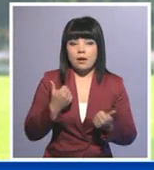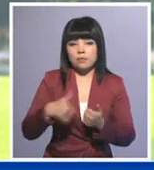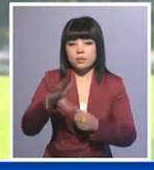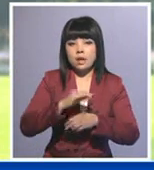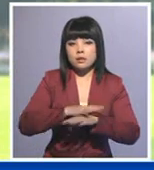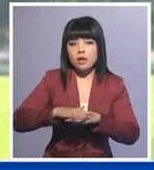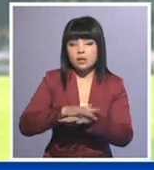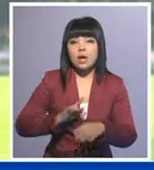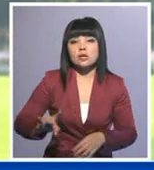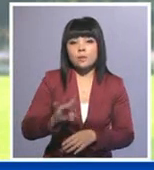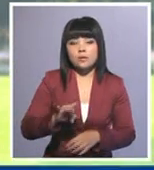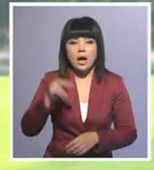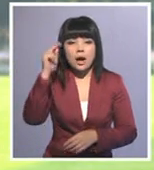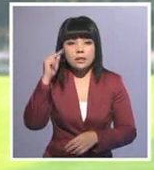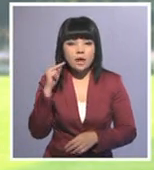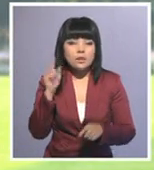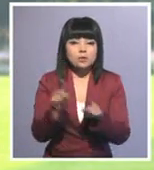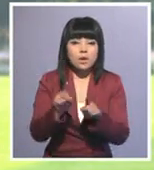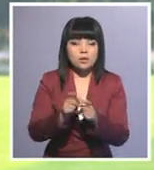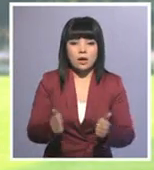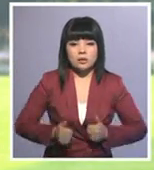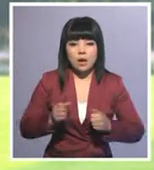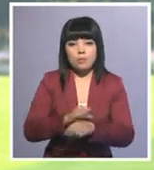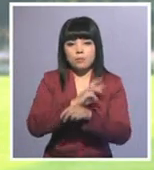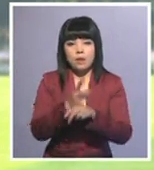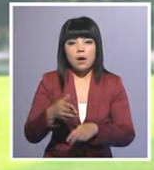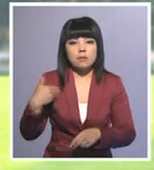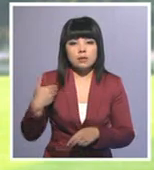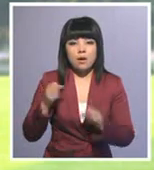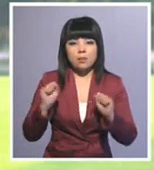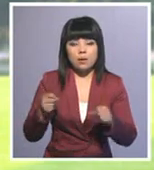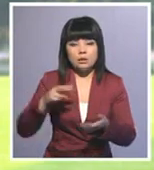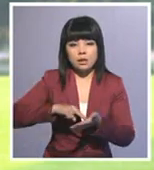Қытай Халық Республикасының елімізге өте барлық жағынан пайдалы болып саналады.